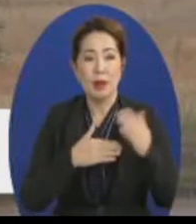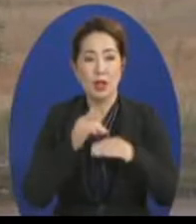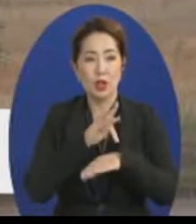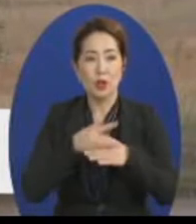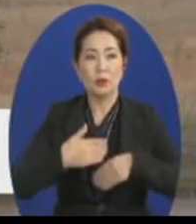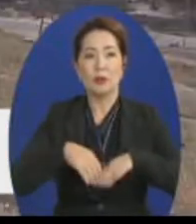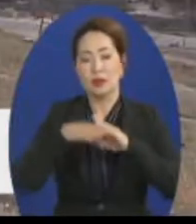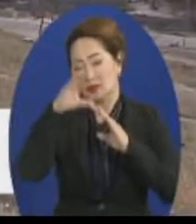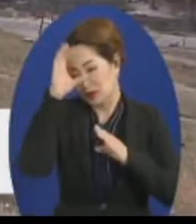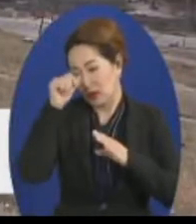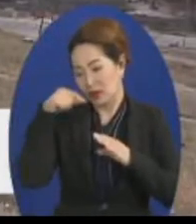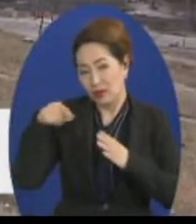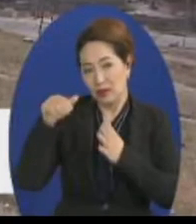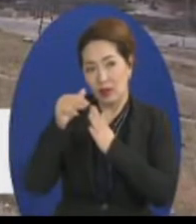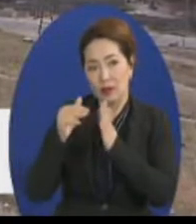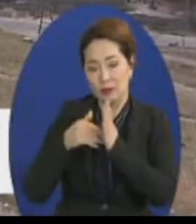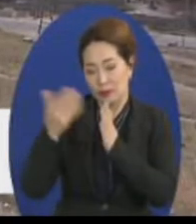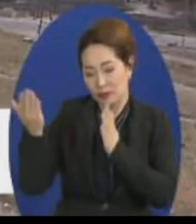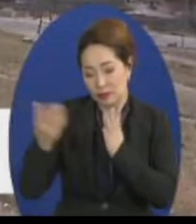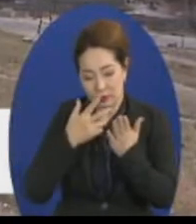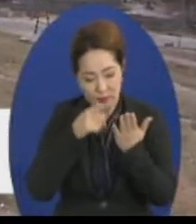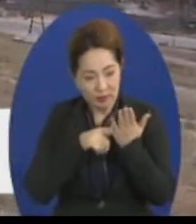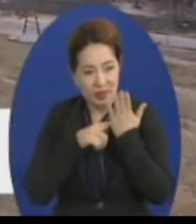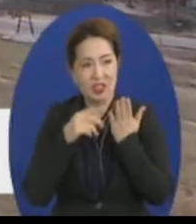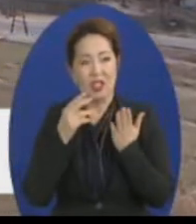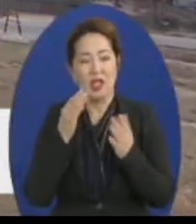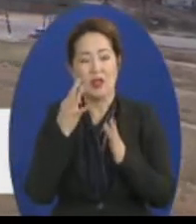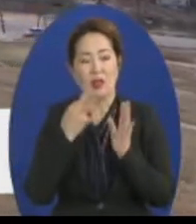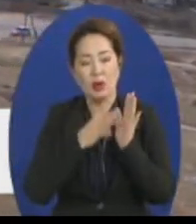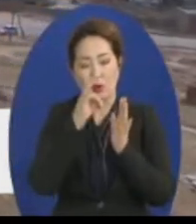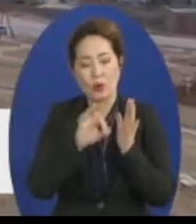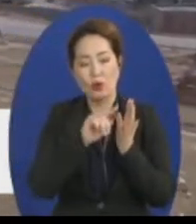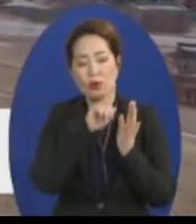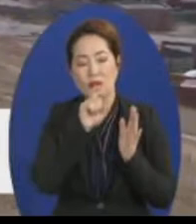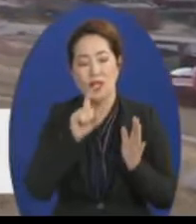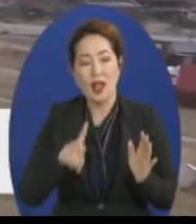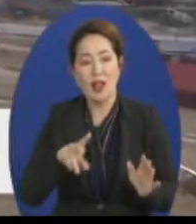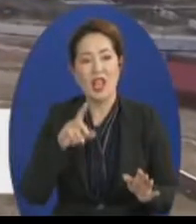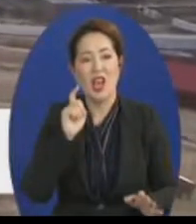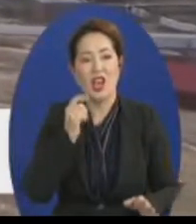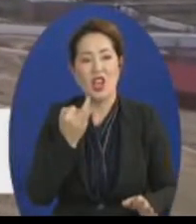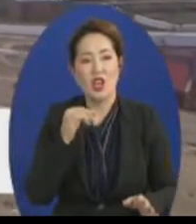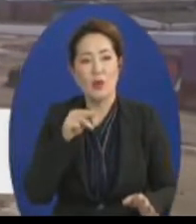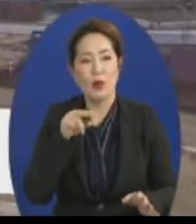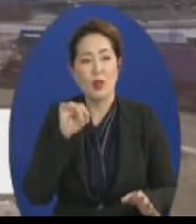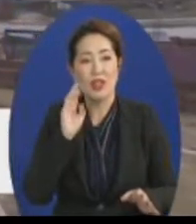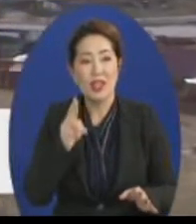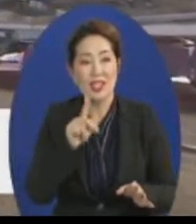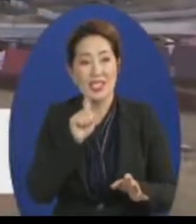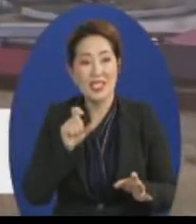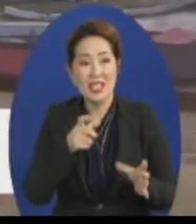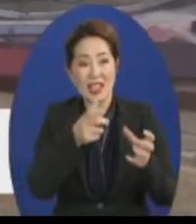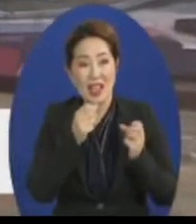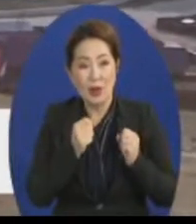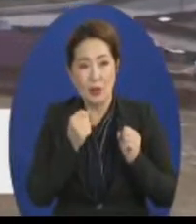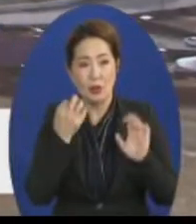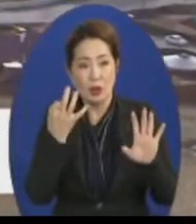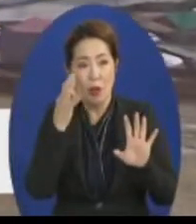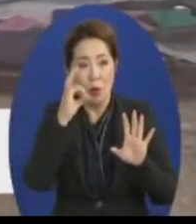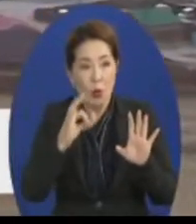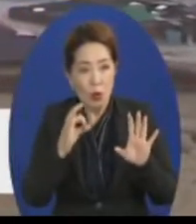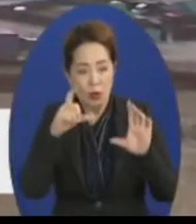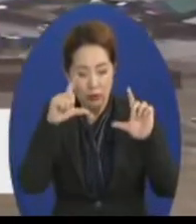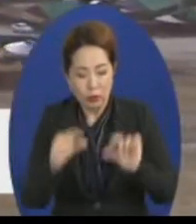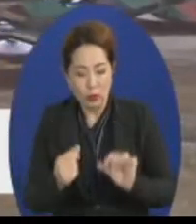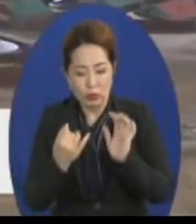Барилга хот байгуулалтын сайдын тайлбараас үзвэл ипотекийн зээлийн хүүг 6% болгож тухайн зээлд хамрагдах айл өрхийн сарын